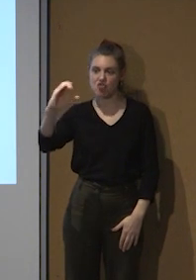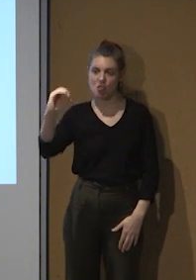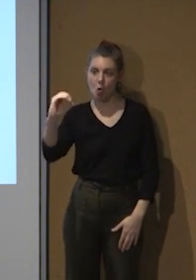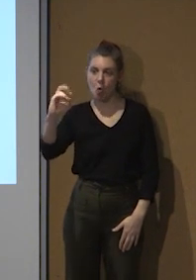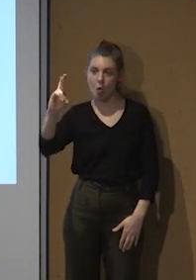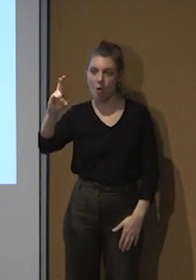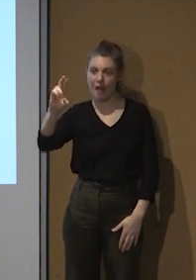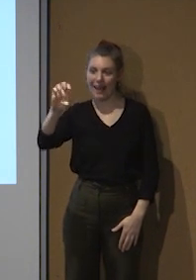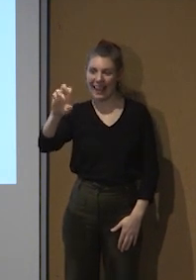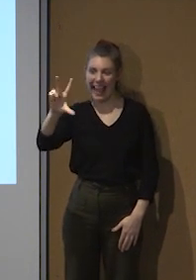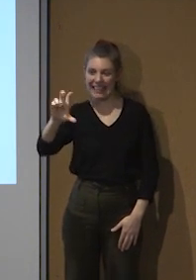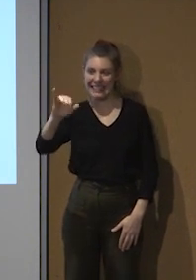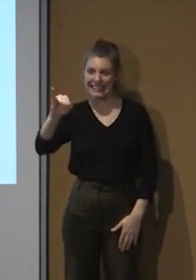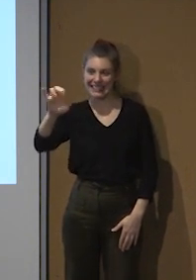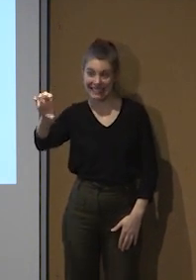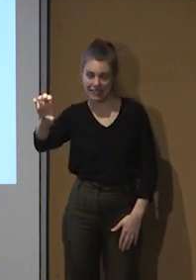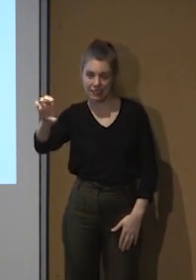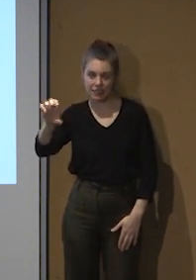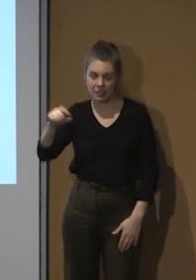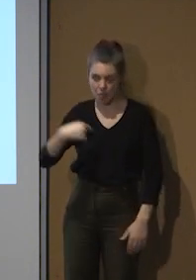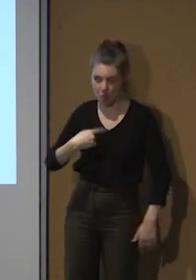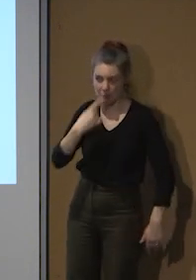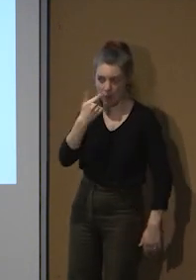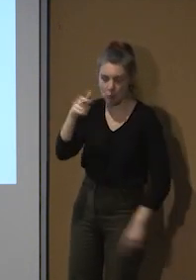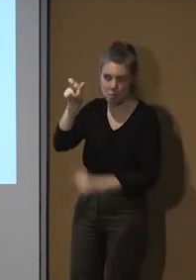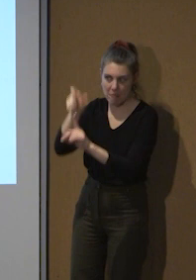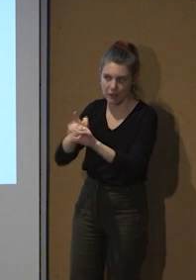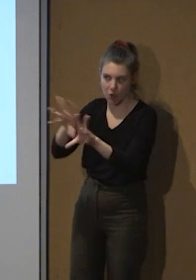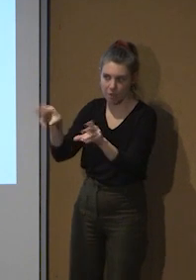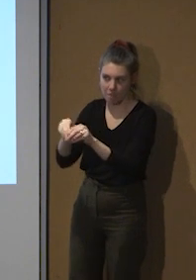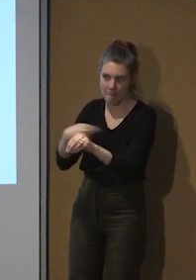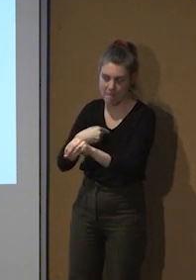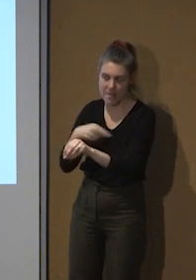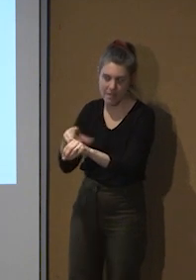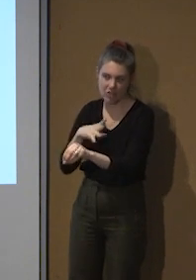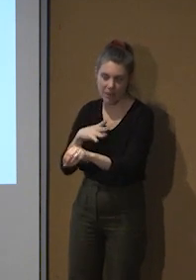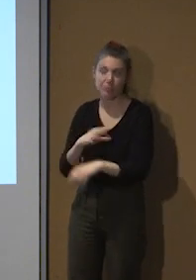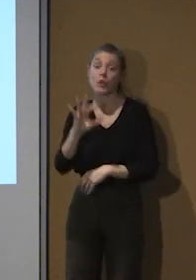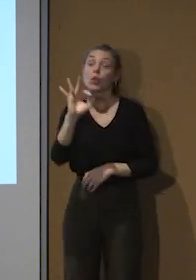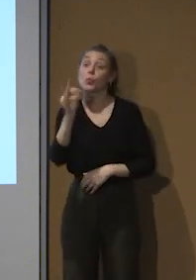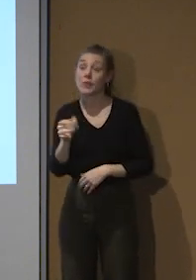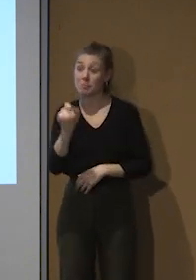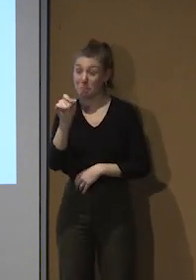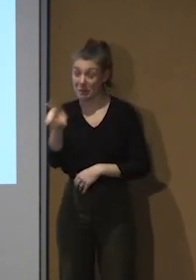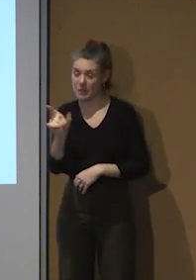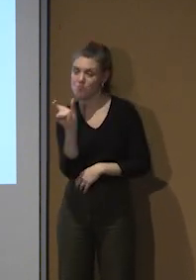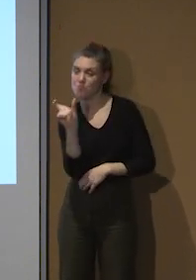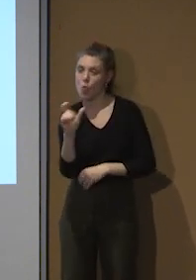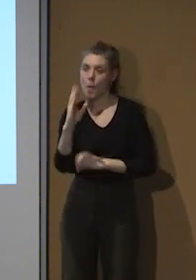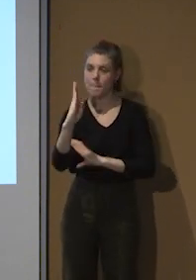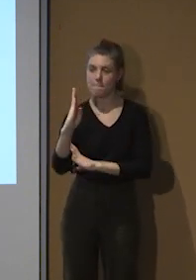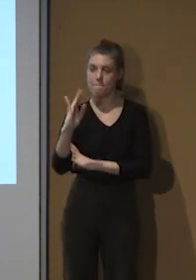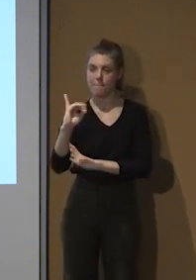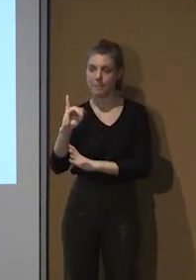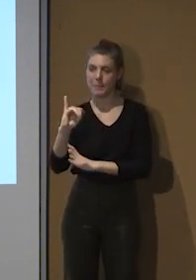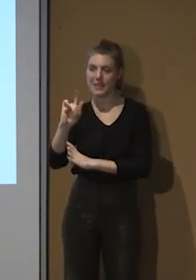pense avoir un membre de ma famille qui a ce symptôme. Oui. Alors, la bigorexie, c'est l'addiction à l'exercice